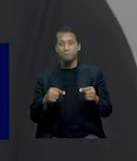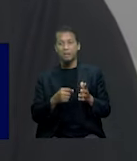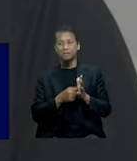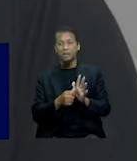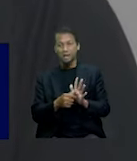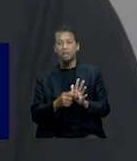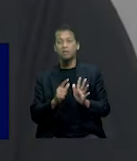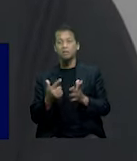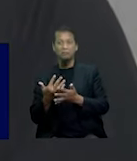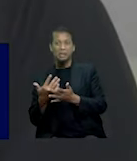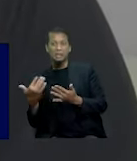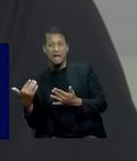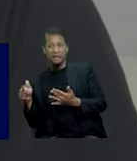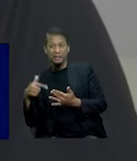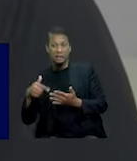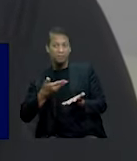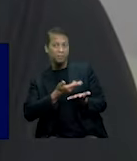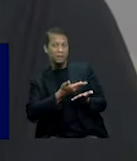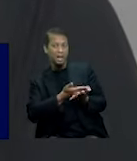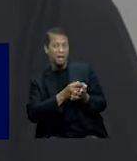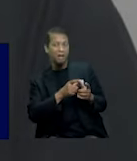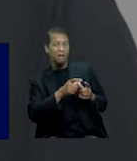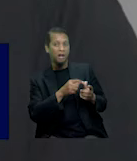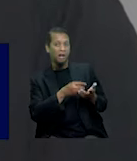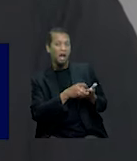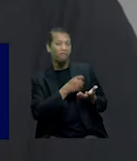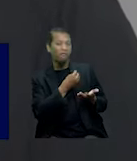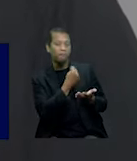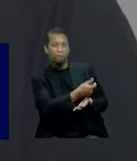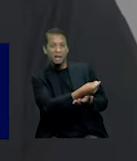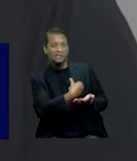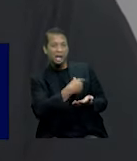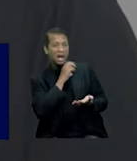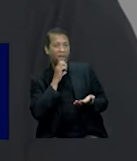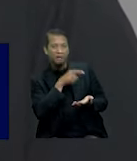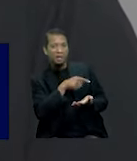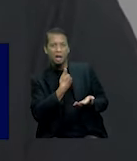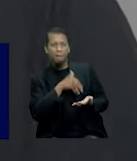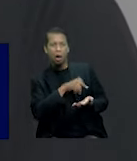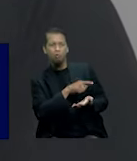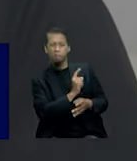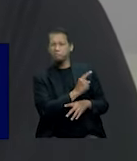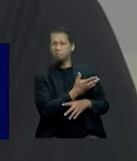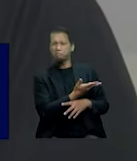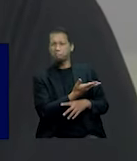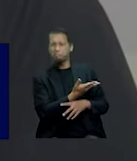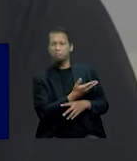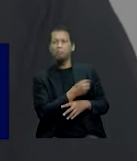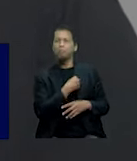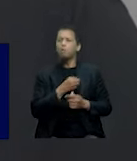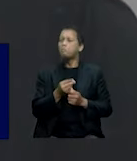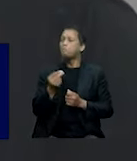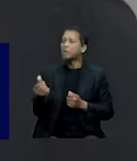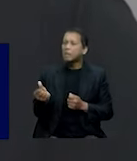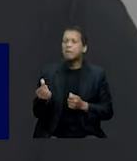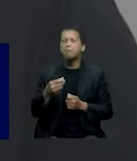resto, itu pada nggak mau. Nggak mau kenapa? Katanya saya mau beli makan, saya bukan